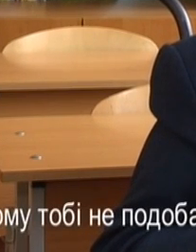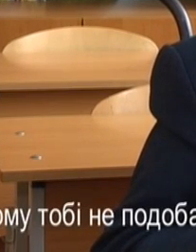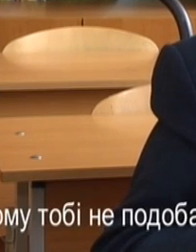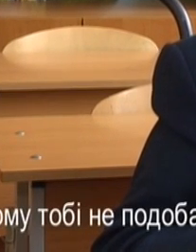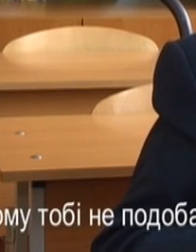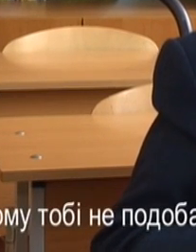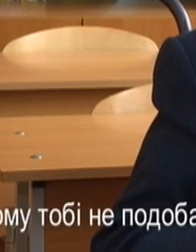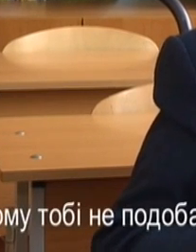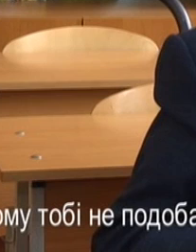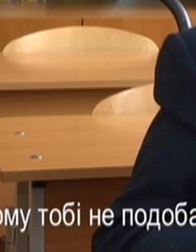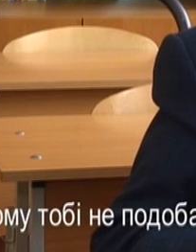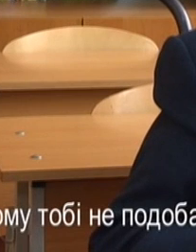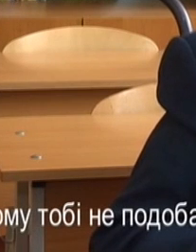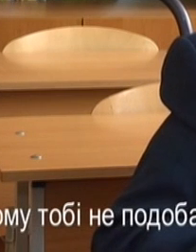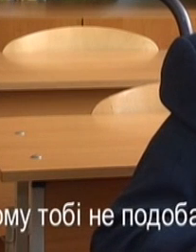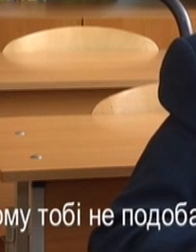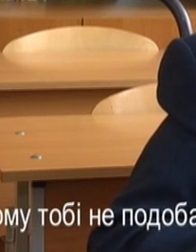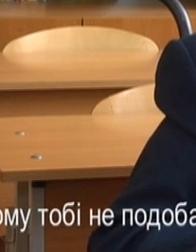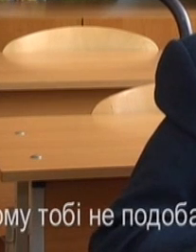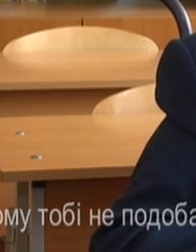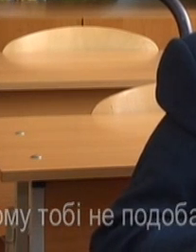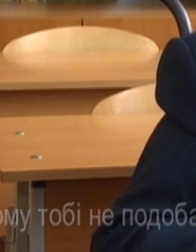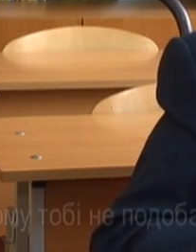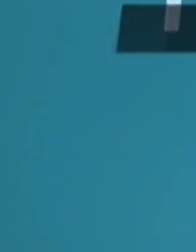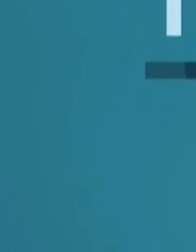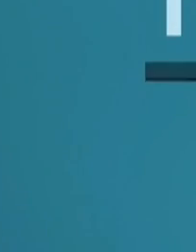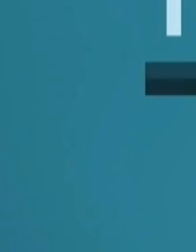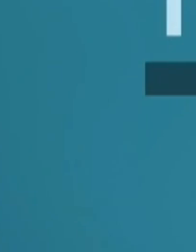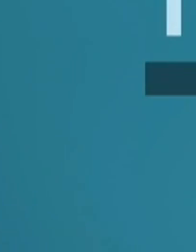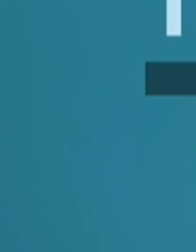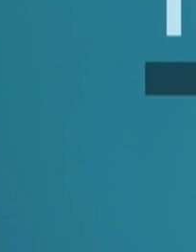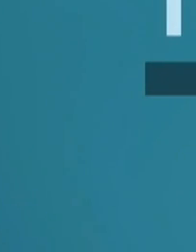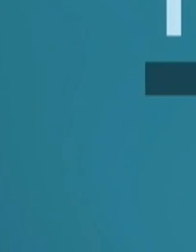не подобаються асистенти? Та я вже не буду оголошувати.